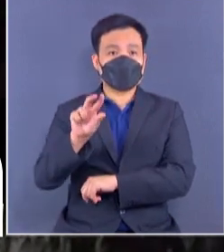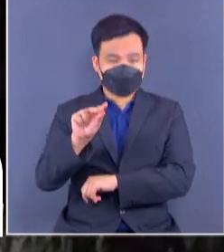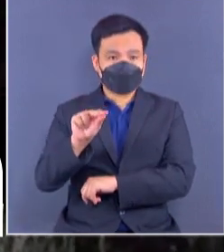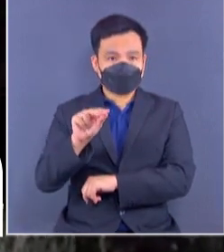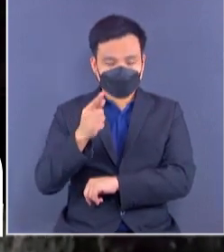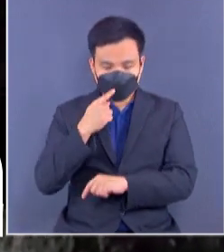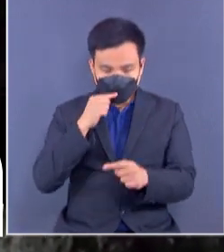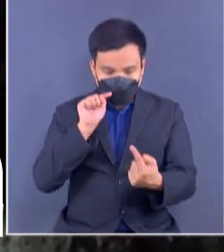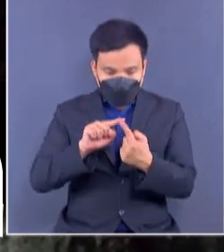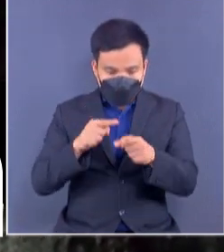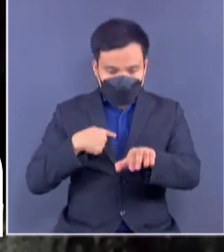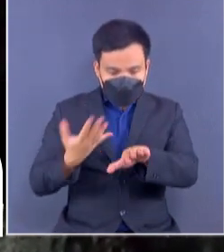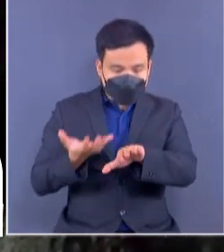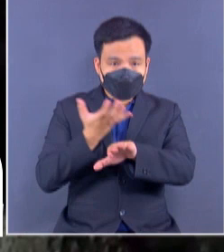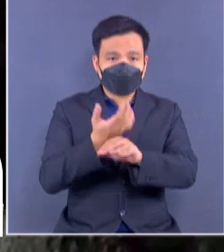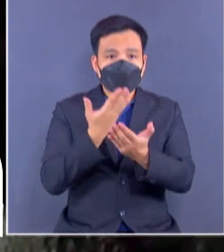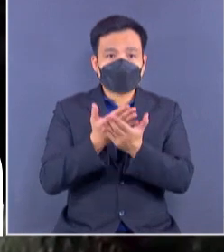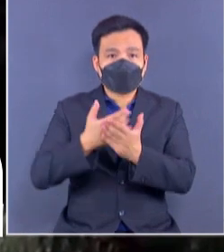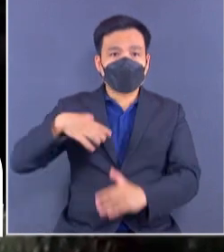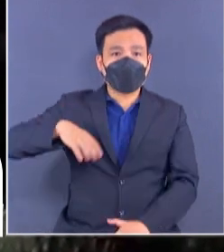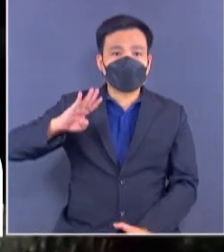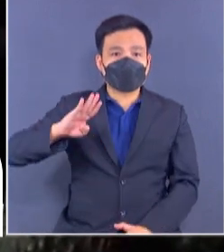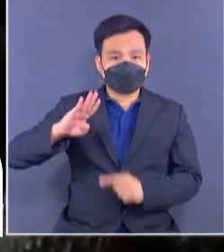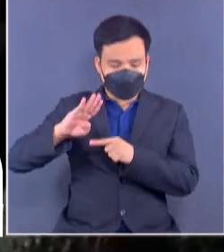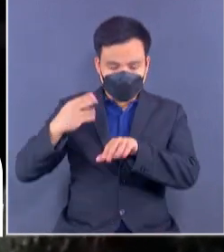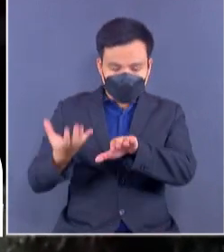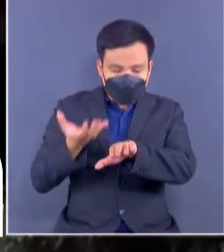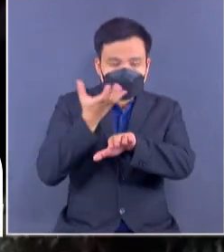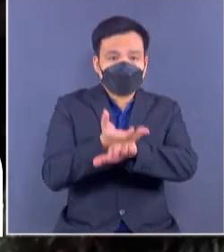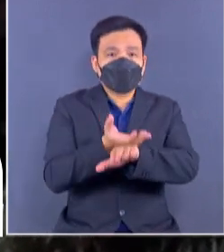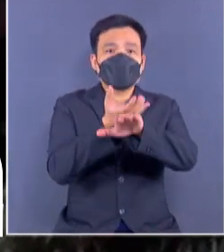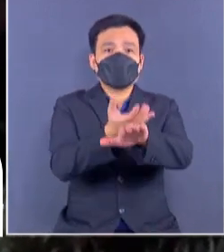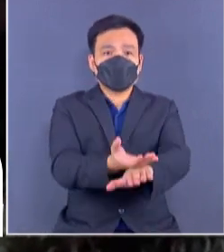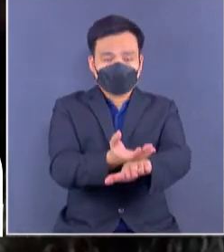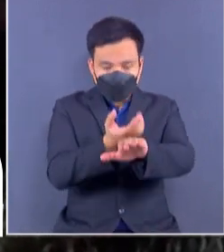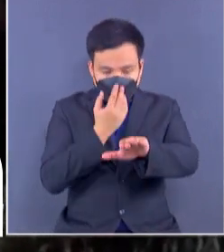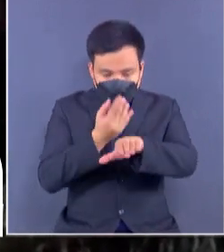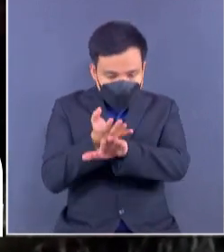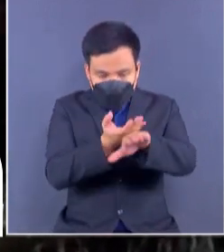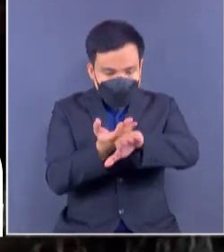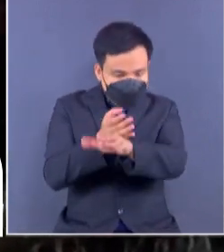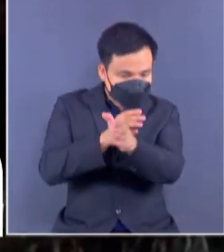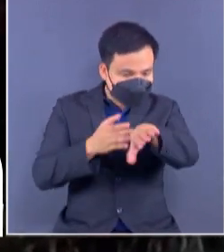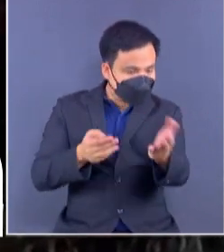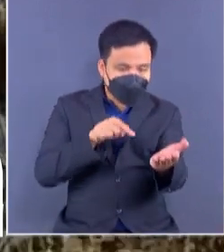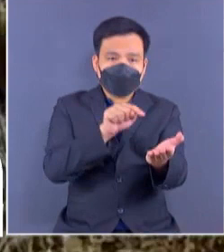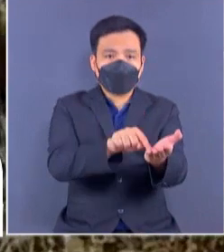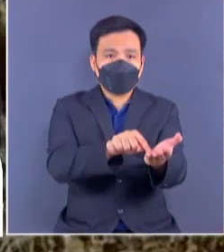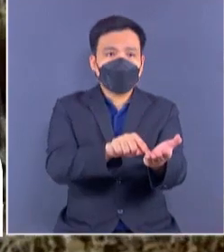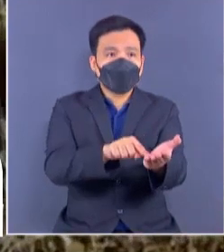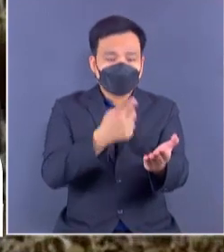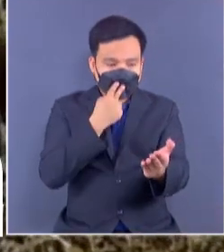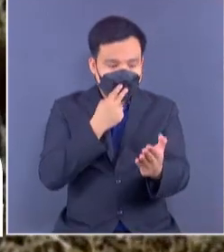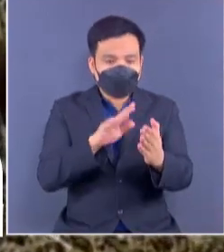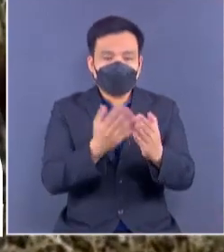ความปลอดภัยและบริหารธุรกิจสยามจำกัดหรือว่าแซมโก้นะครับตกลงอยู่ร่องริมทางสภาพตัวรถอย่าง